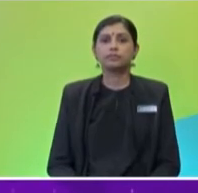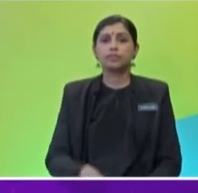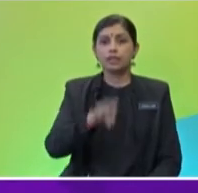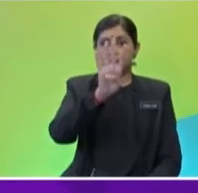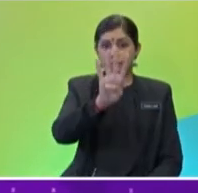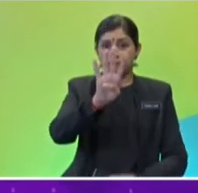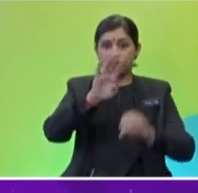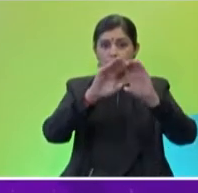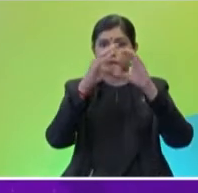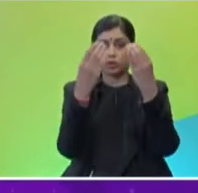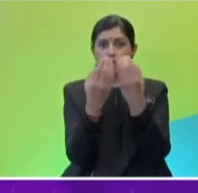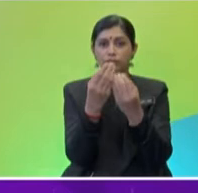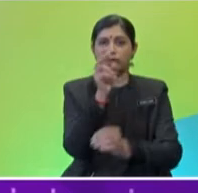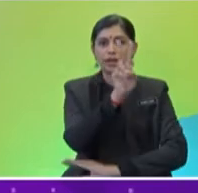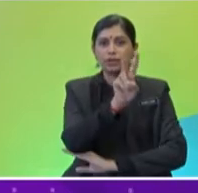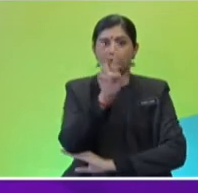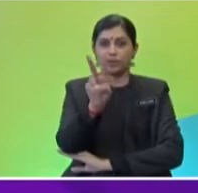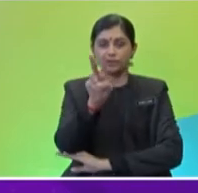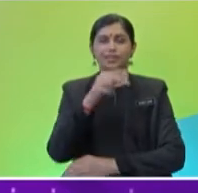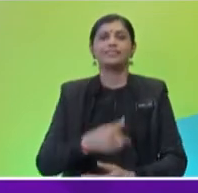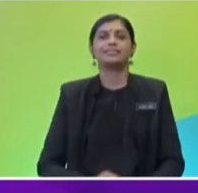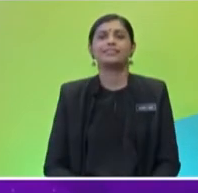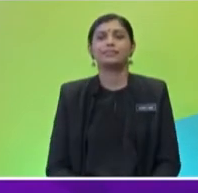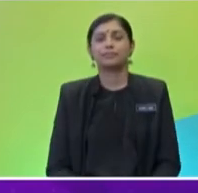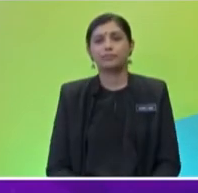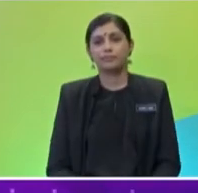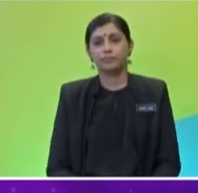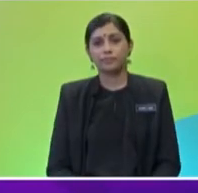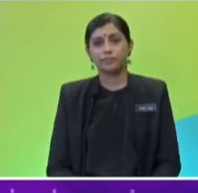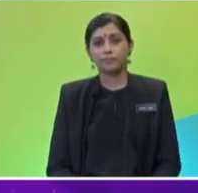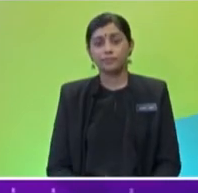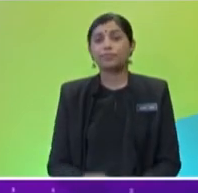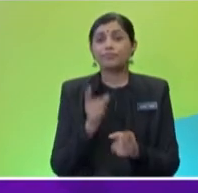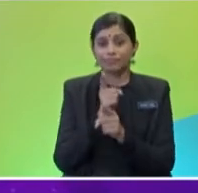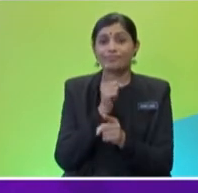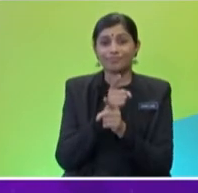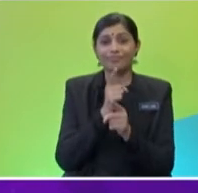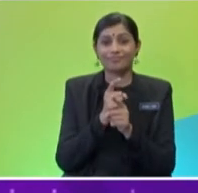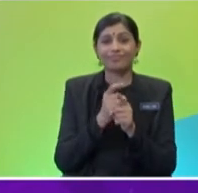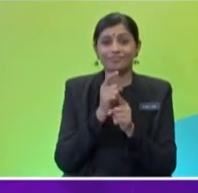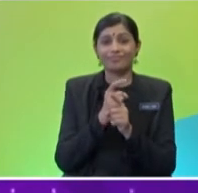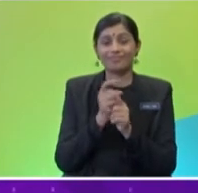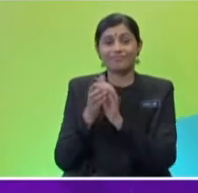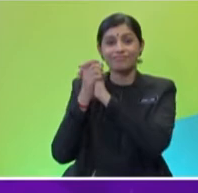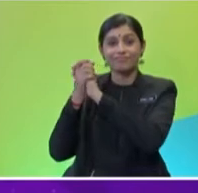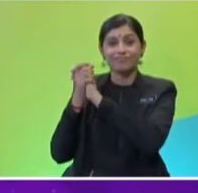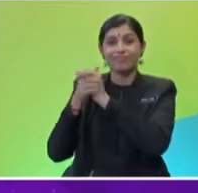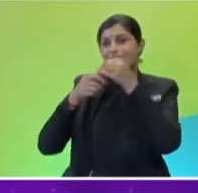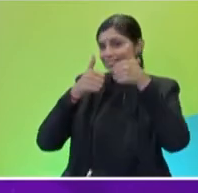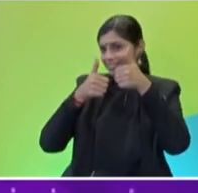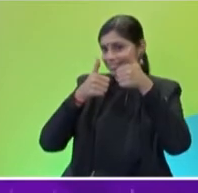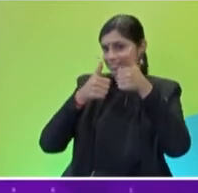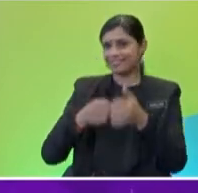4 kumpulan dua-dua. Terima kasih. Cikgu, ada 4, cikgu. Betul ke? Ya, tahniah. Hebat. Jadi, tanda